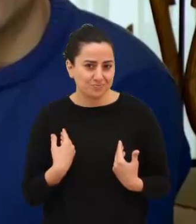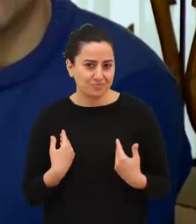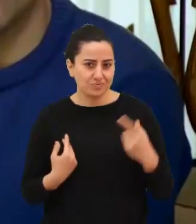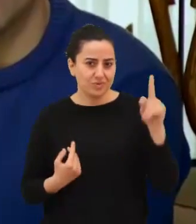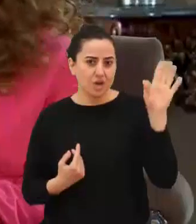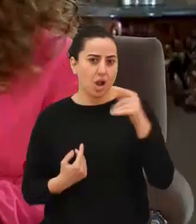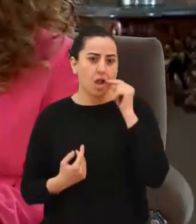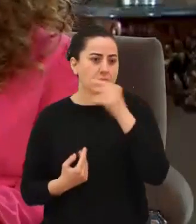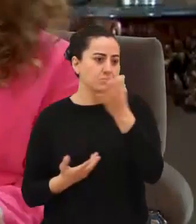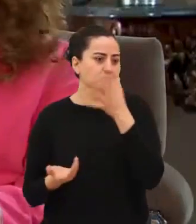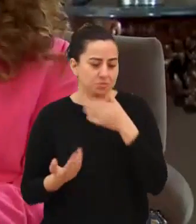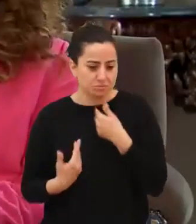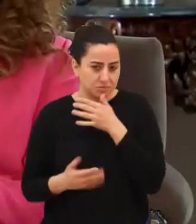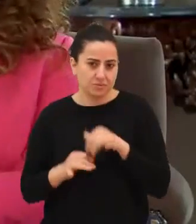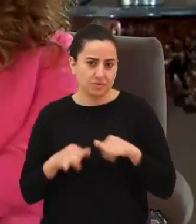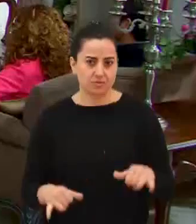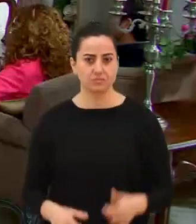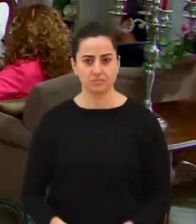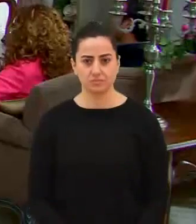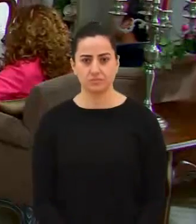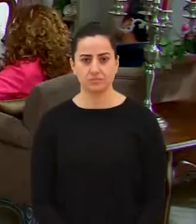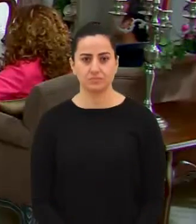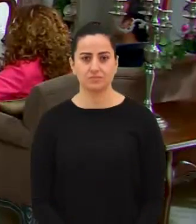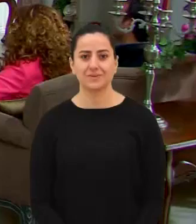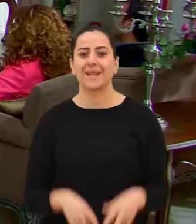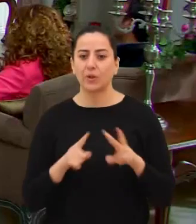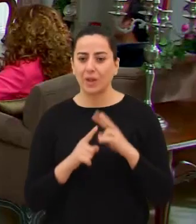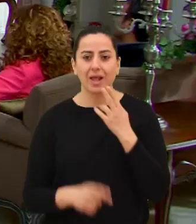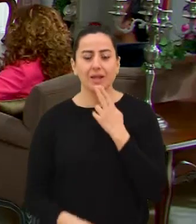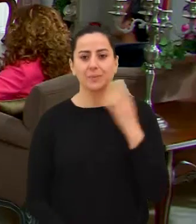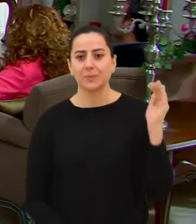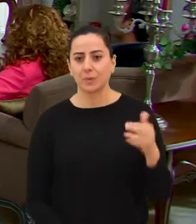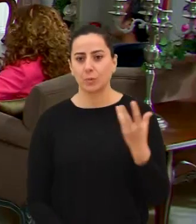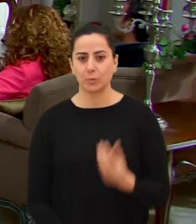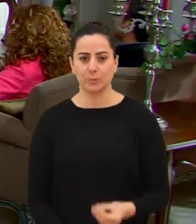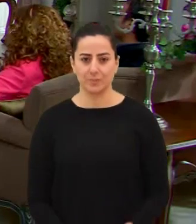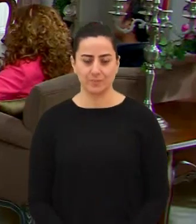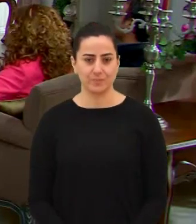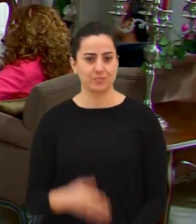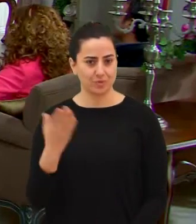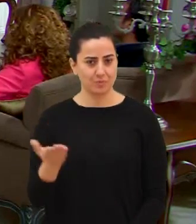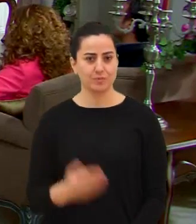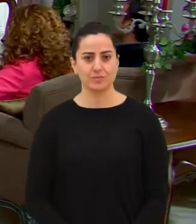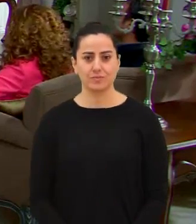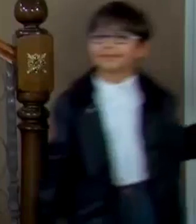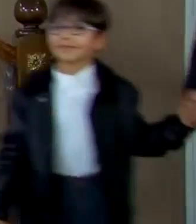Çağırdığı adam bile bilmiyor sonuçta, ben nereden bileyim? Nilgün Hanım geldiler efendim. Nurhan Bey burada.